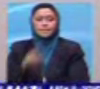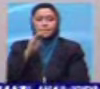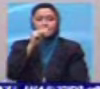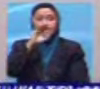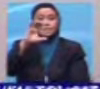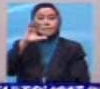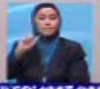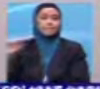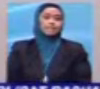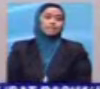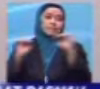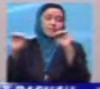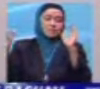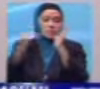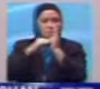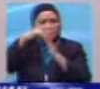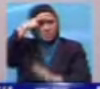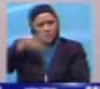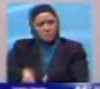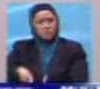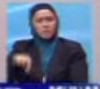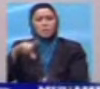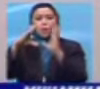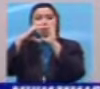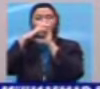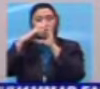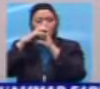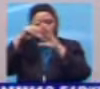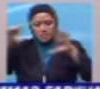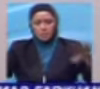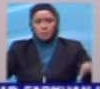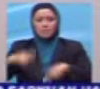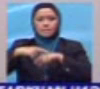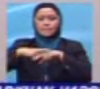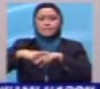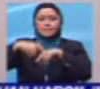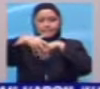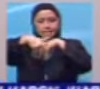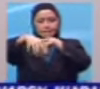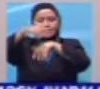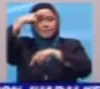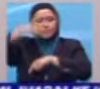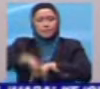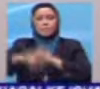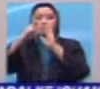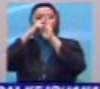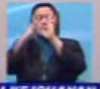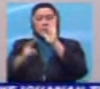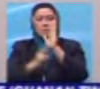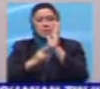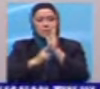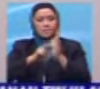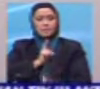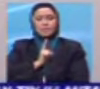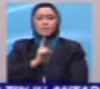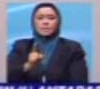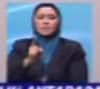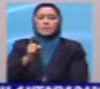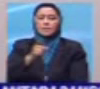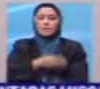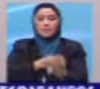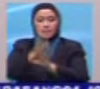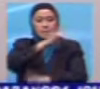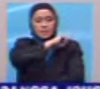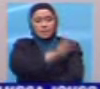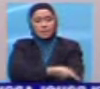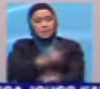MCA tiada halangan untuk PAS mengadakan himpunan rang Undang-Undang Mahkamah Syariah Bidang Kuasa Jenayah Pindaan 2016 pada 18